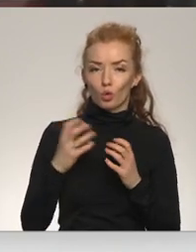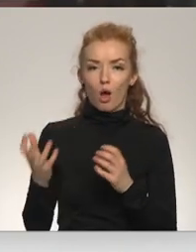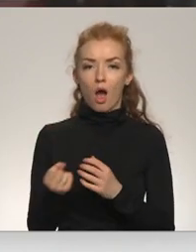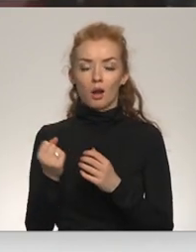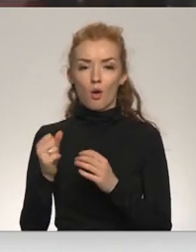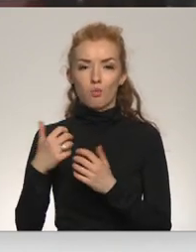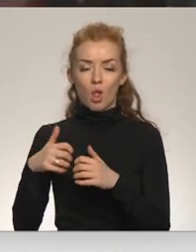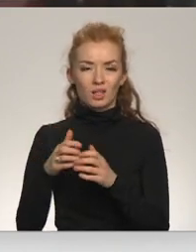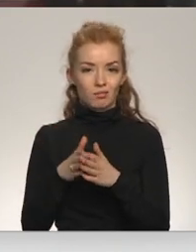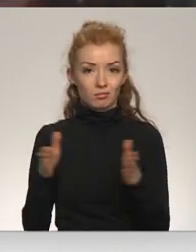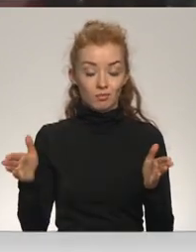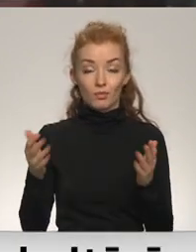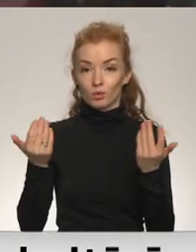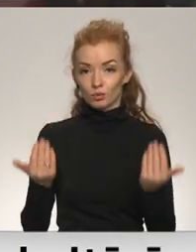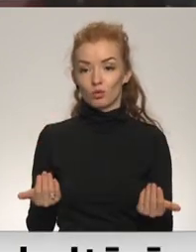politiku.